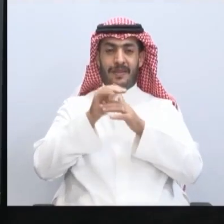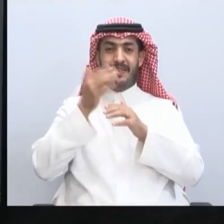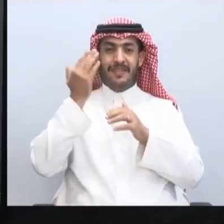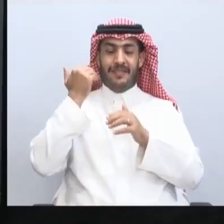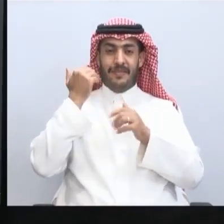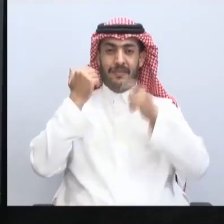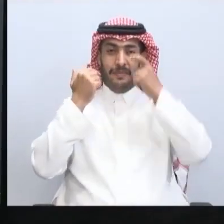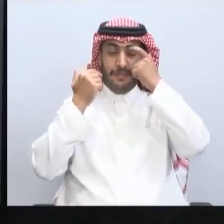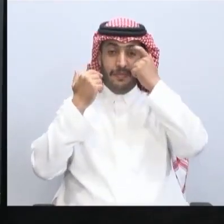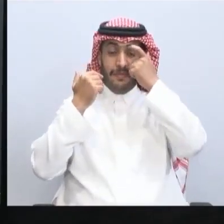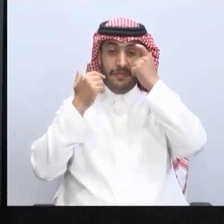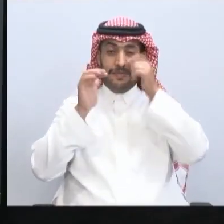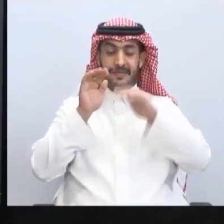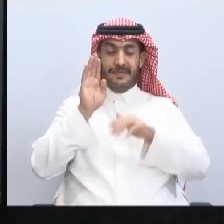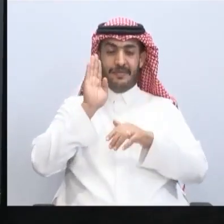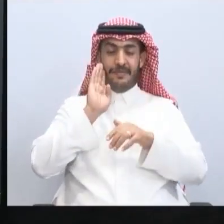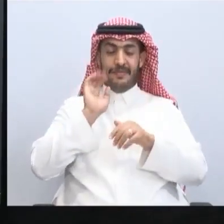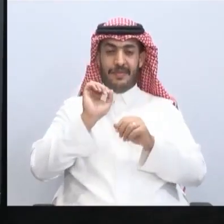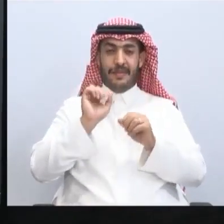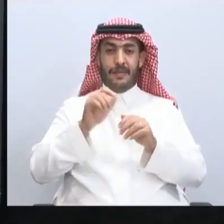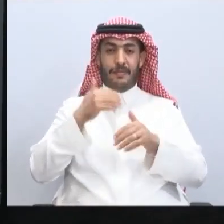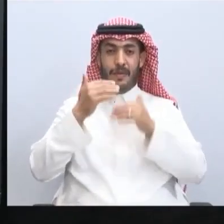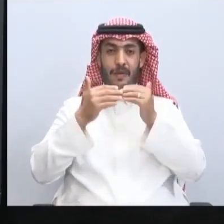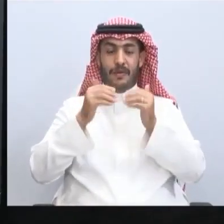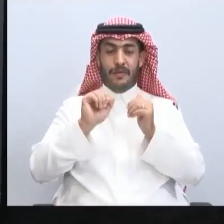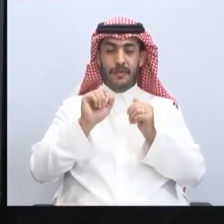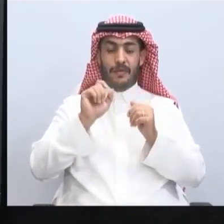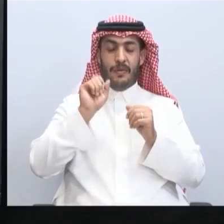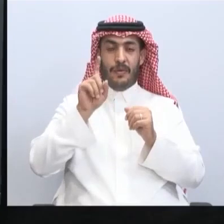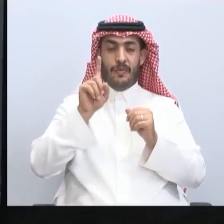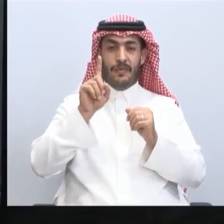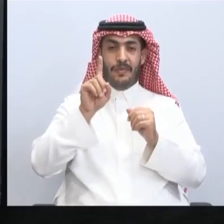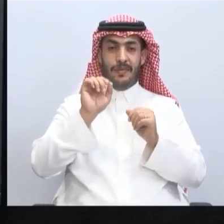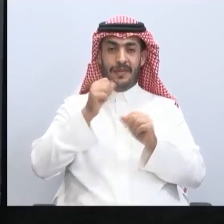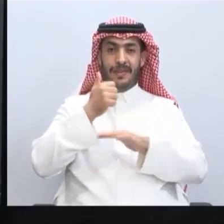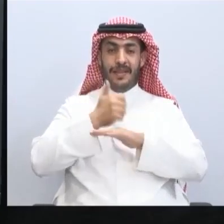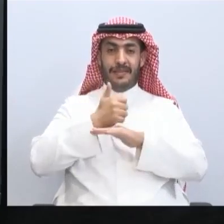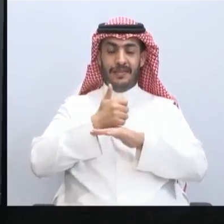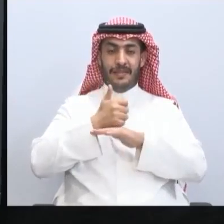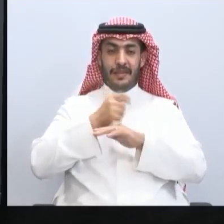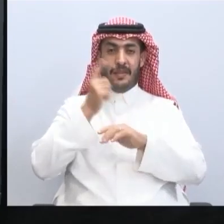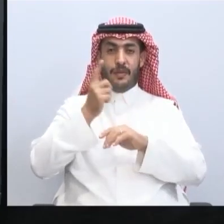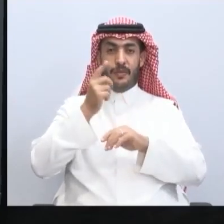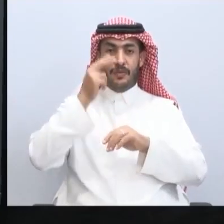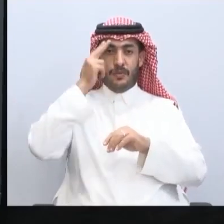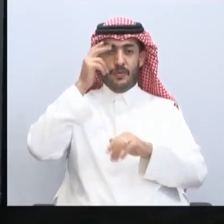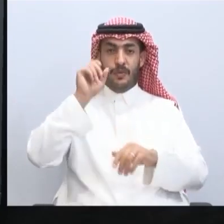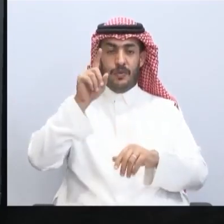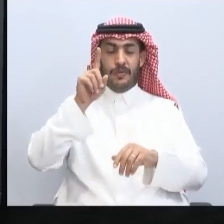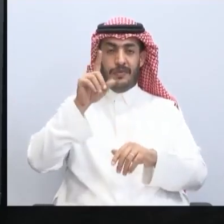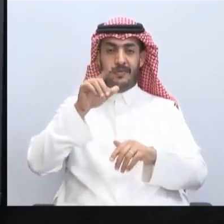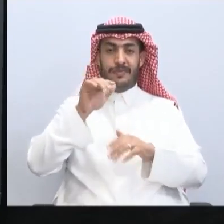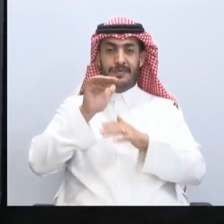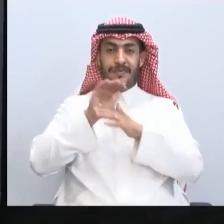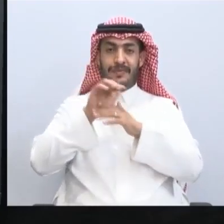بدرسنا السابق حينما تعرفنا على المرحله الاولى من تاسيس الدوله السعوديه الاولى وفي